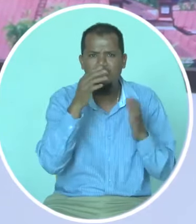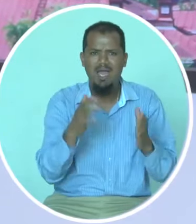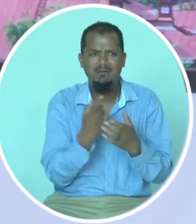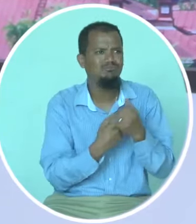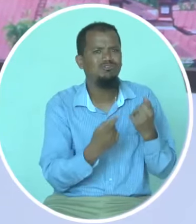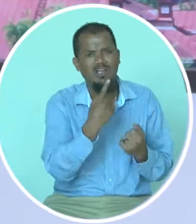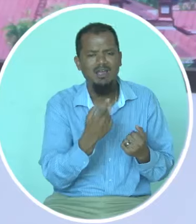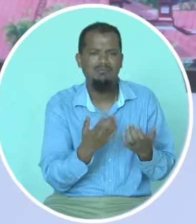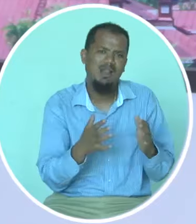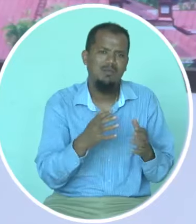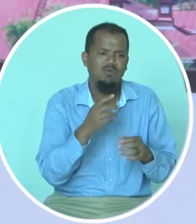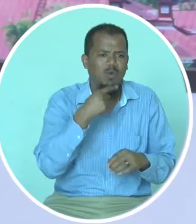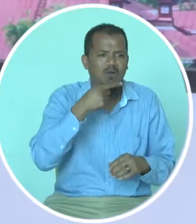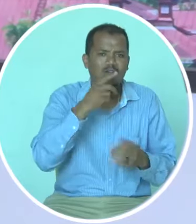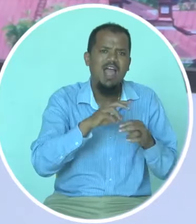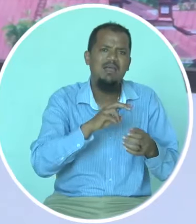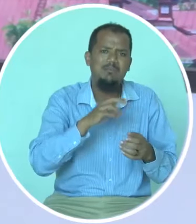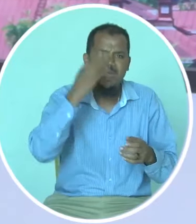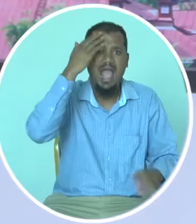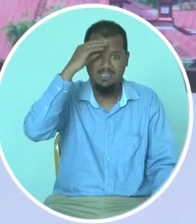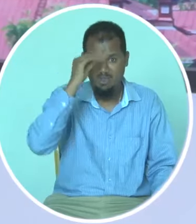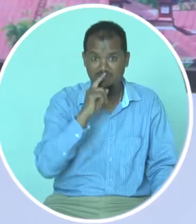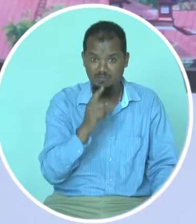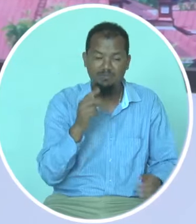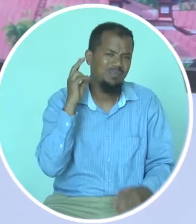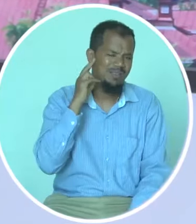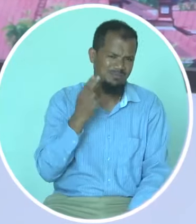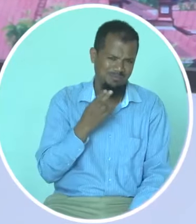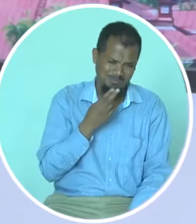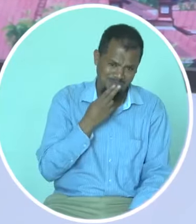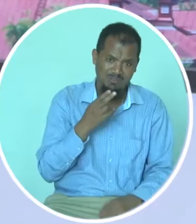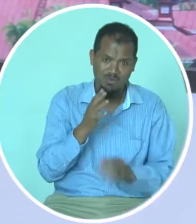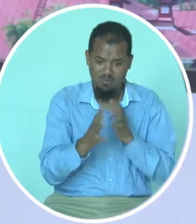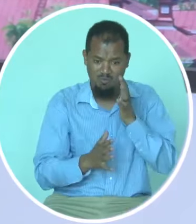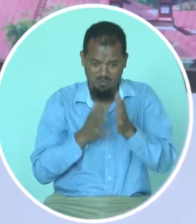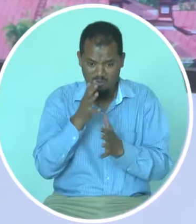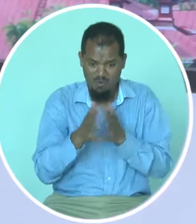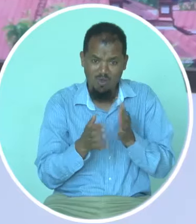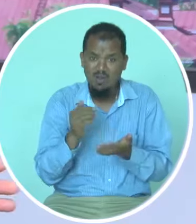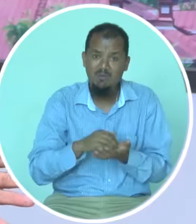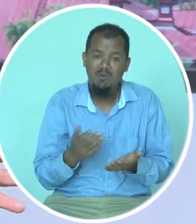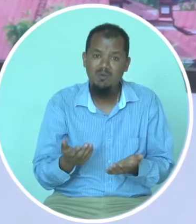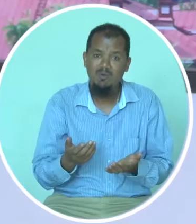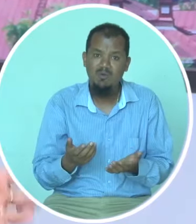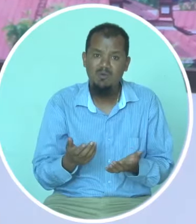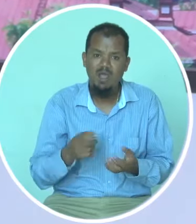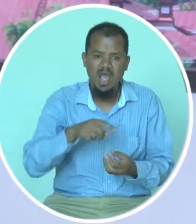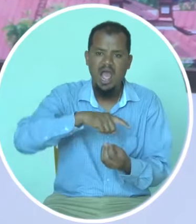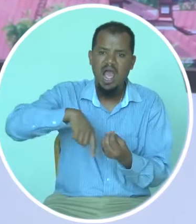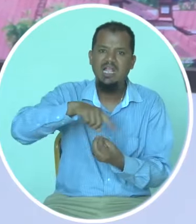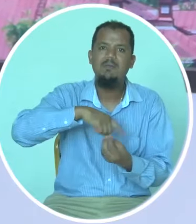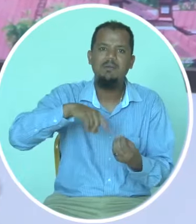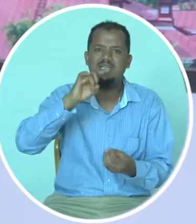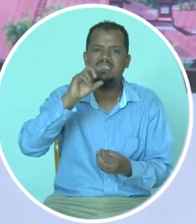ሰው ምናልባትም ቋንቋውን ያጠና ሰው ነው የሚሆነው በዚህ በመስማት የተሳናቸው ቋንቋዎች ደግሞ የአካባቢ